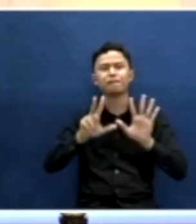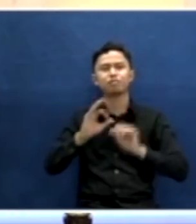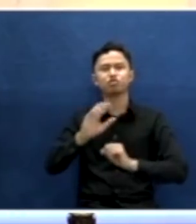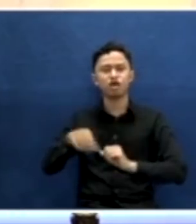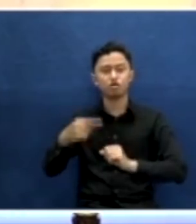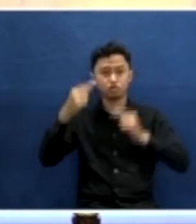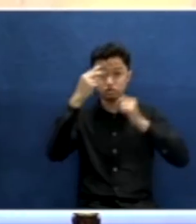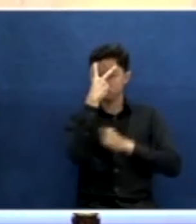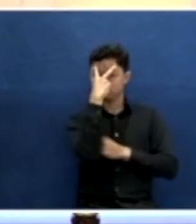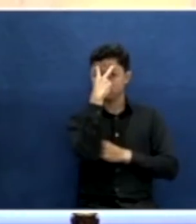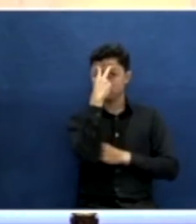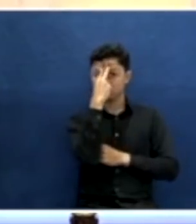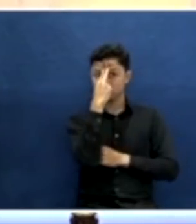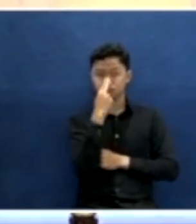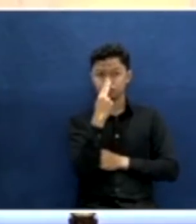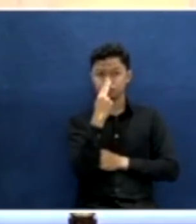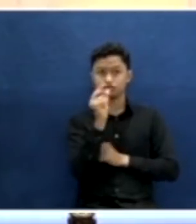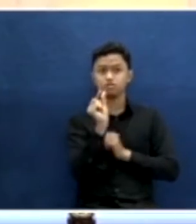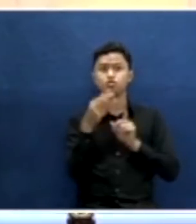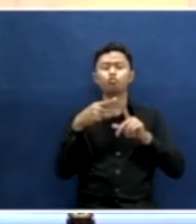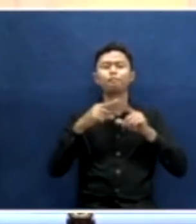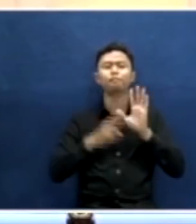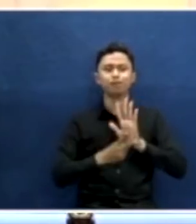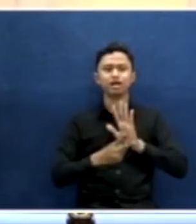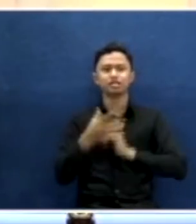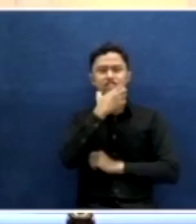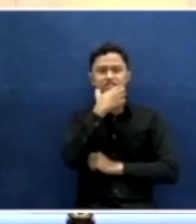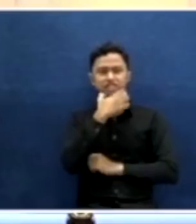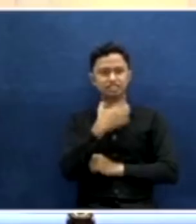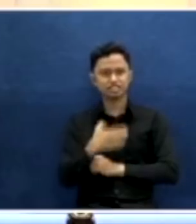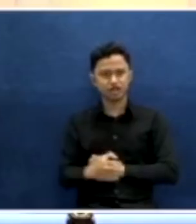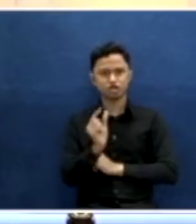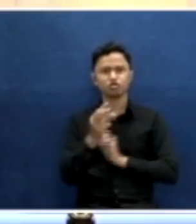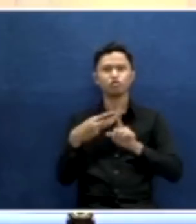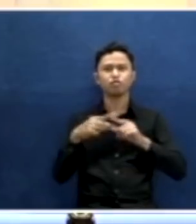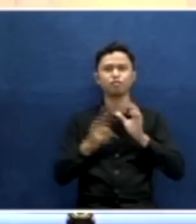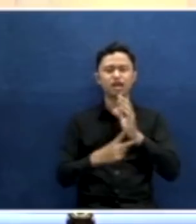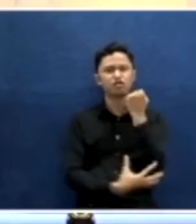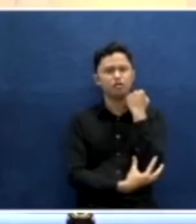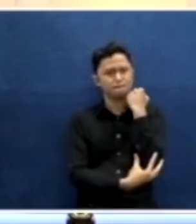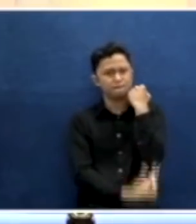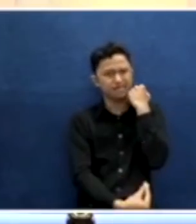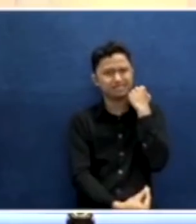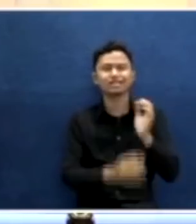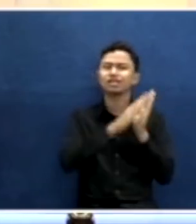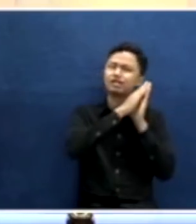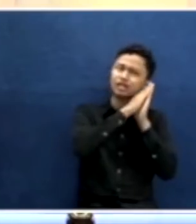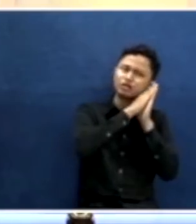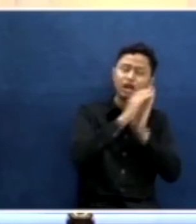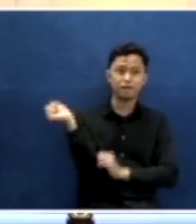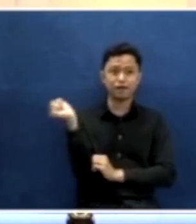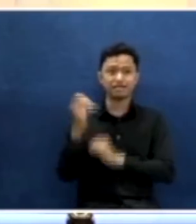alisnya pun berubah nyambung kepada kemudian ini sampai kemudian kepada jenggotnya dalam kondisi Miskin terus gak punya rumah tidurnya di depan